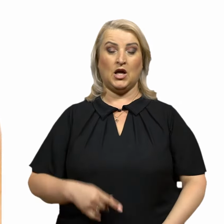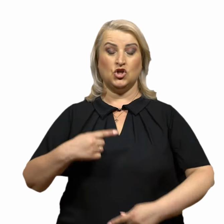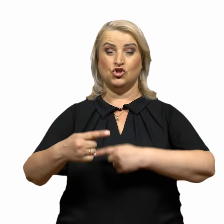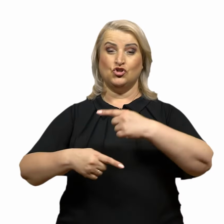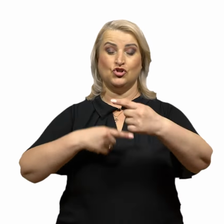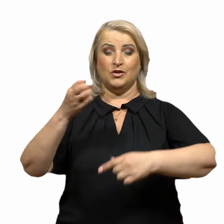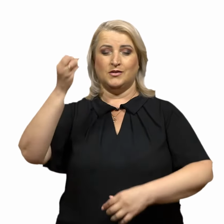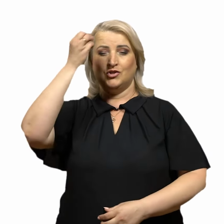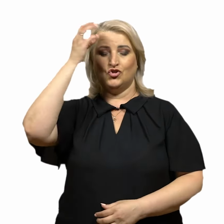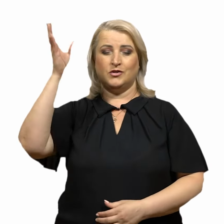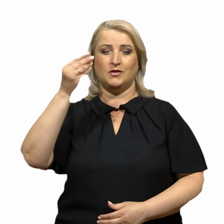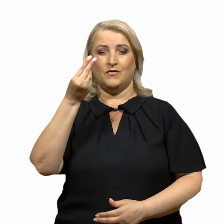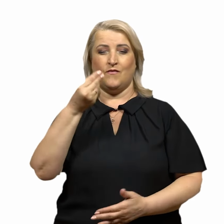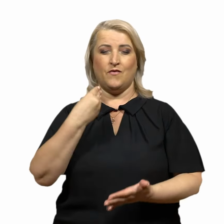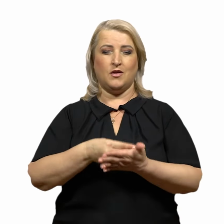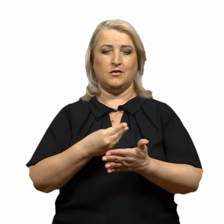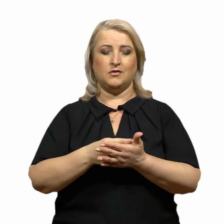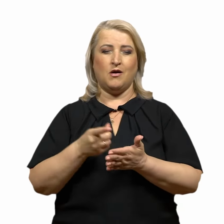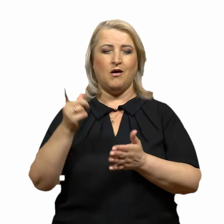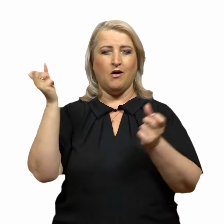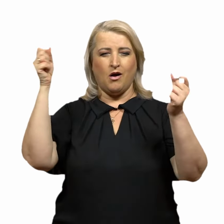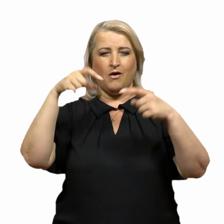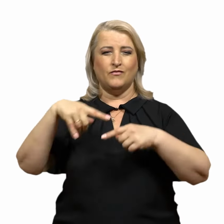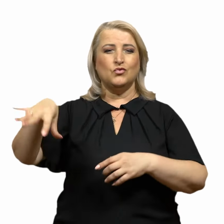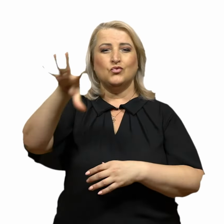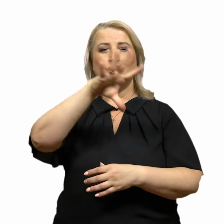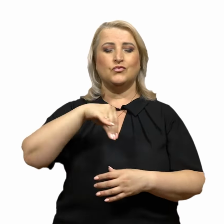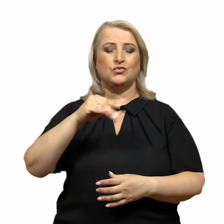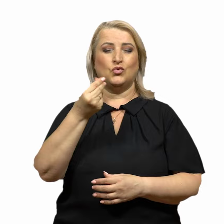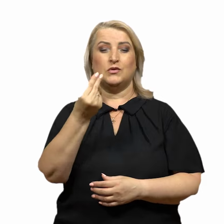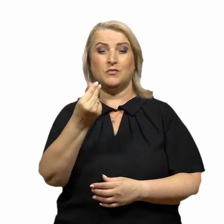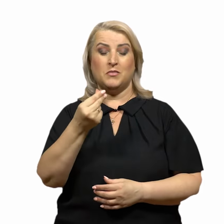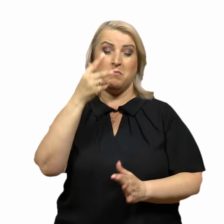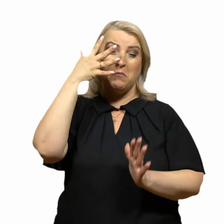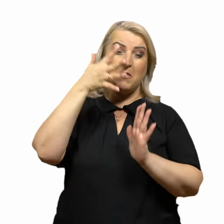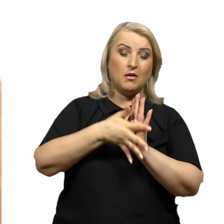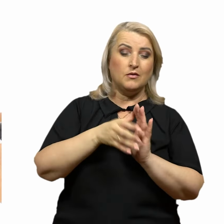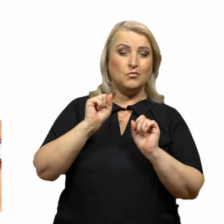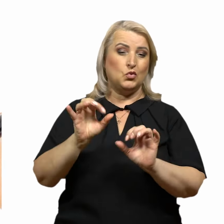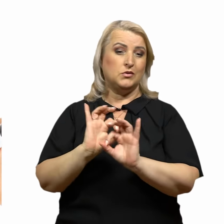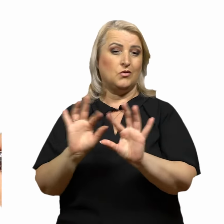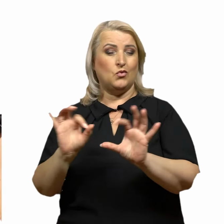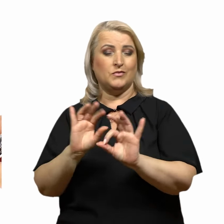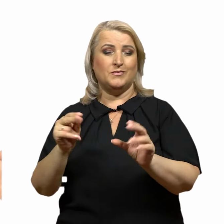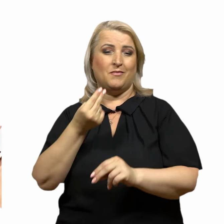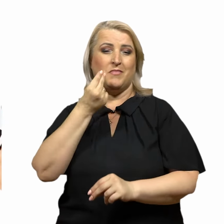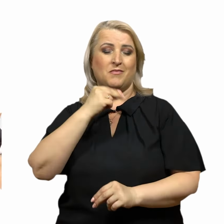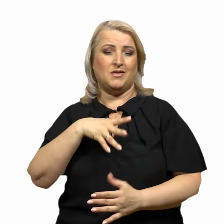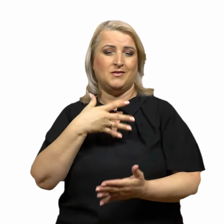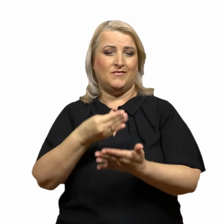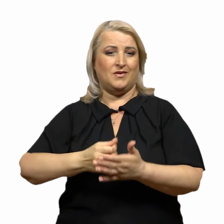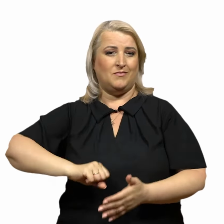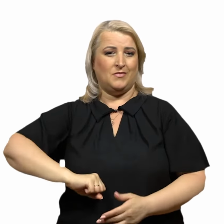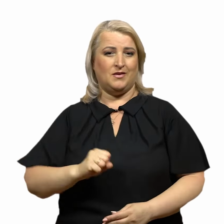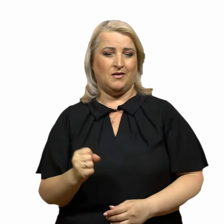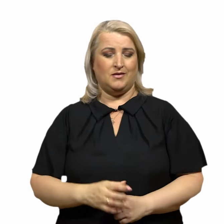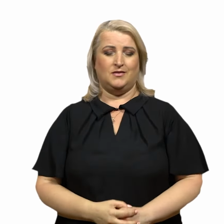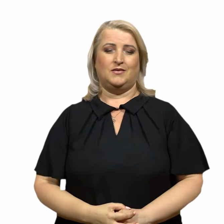Generația inteligenței financiare. Află totul despre bani, pe înțelesul tău și ca să poți explica mai bine și prietenilor.